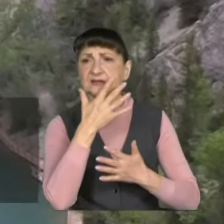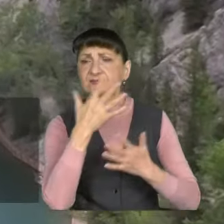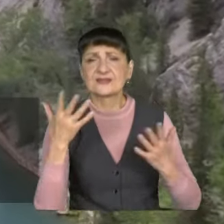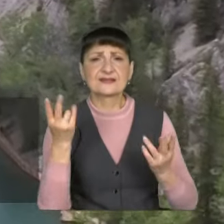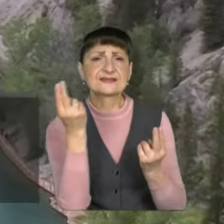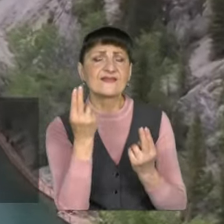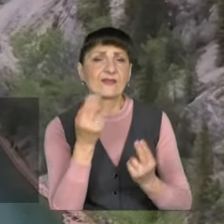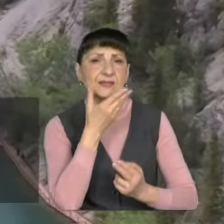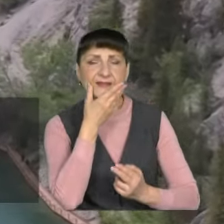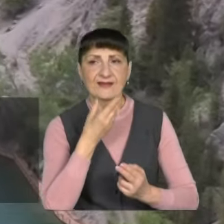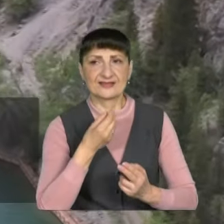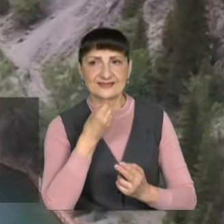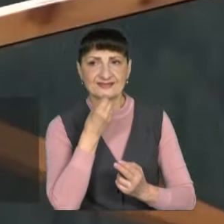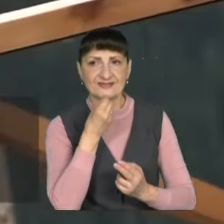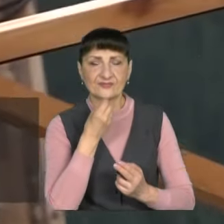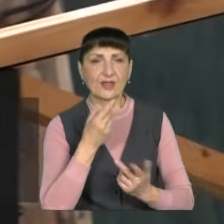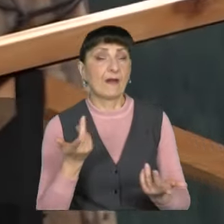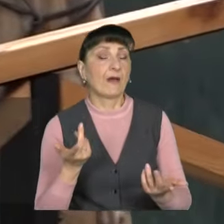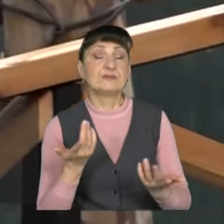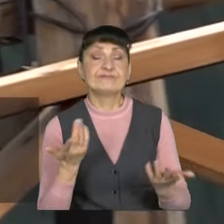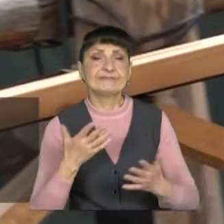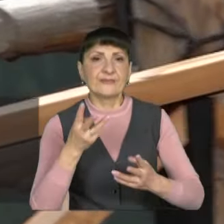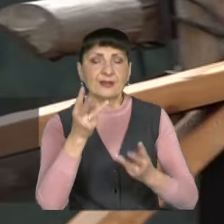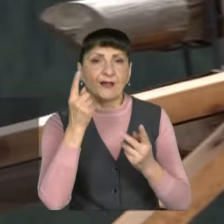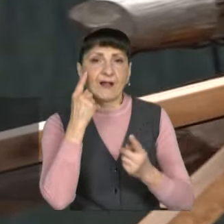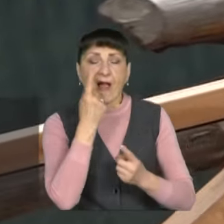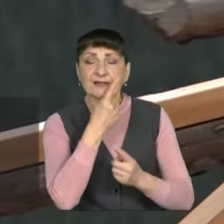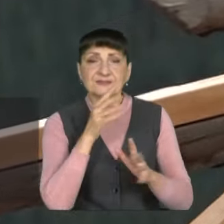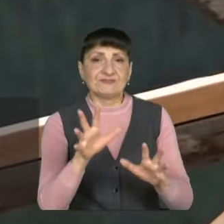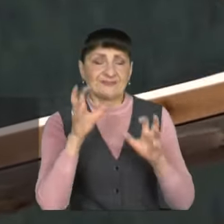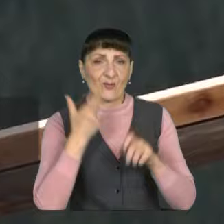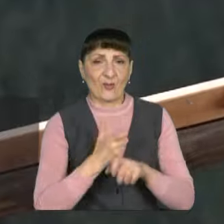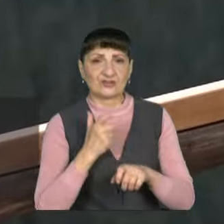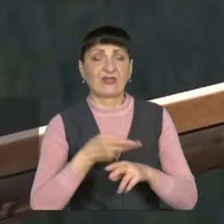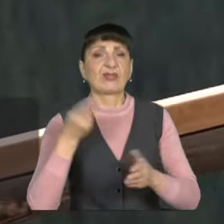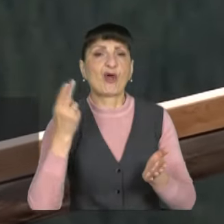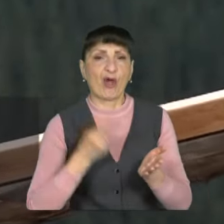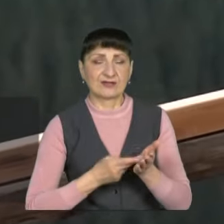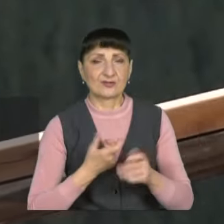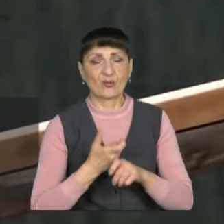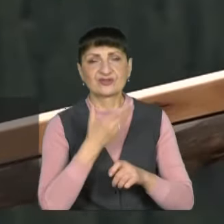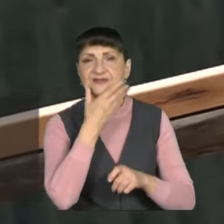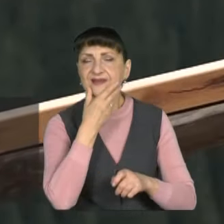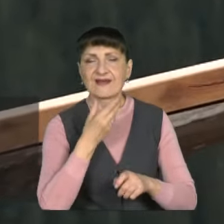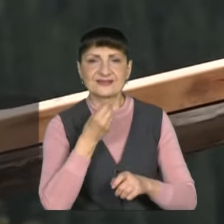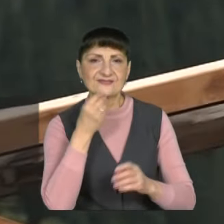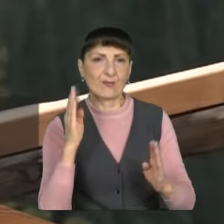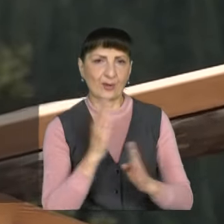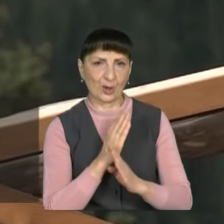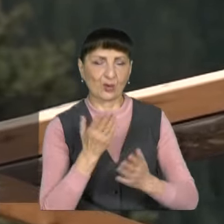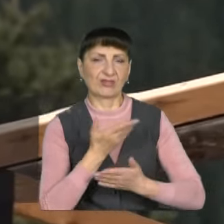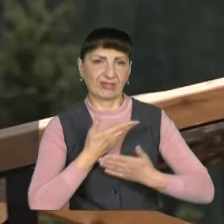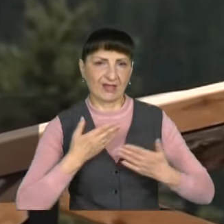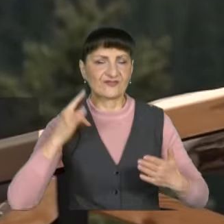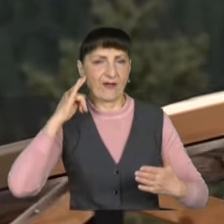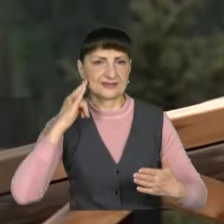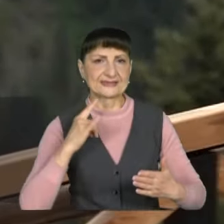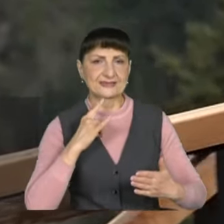туриста. Разнообразие красок всего, что меня здесь окружает и которым никак не насытится глаз, еще раз доказывает неповторимую